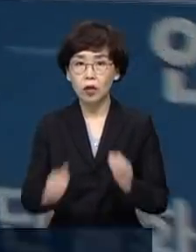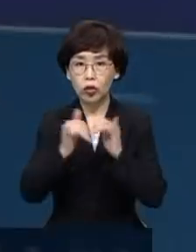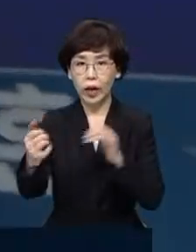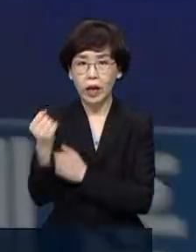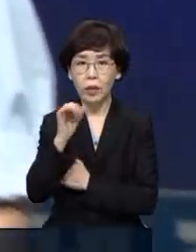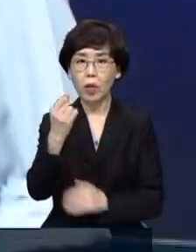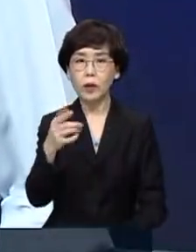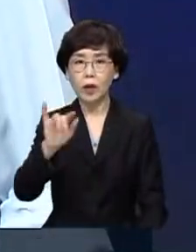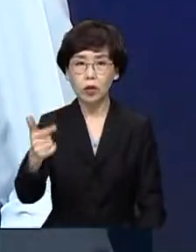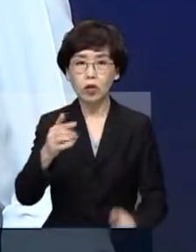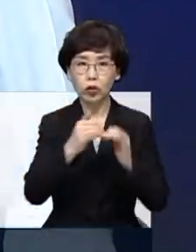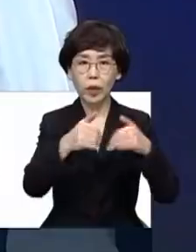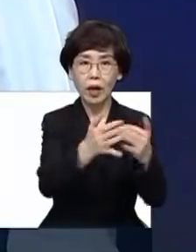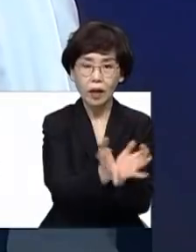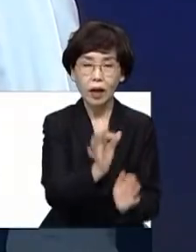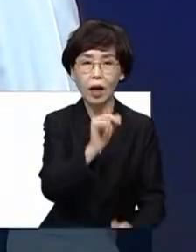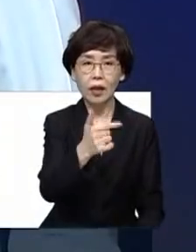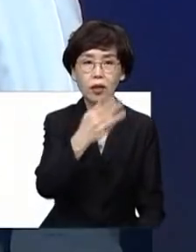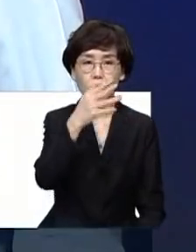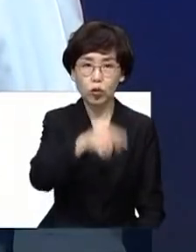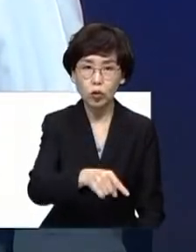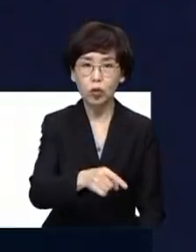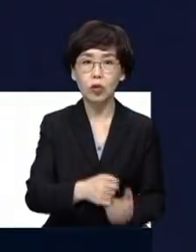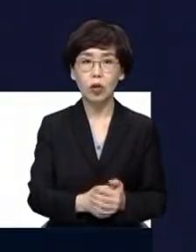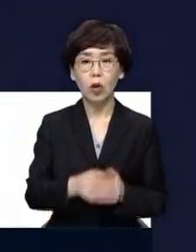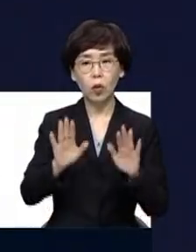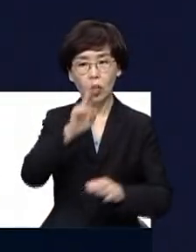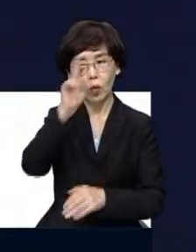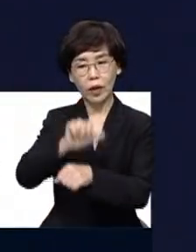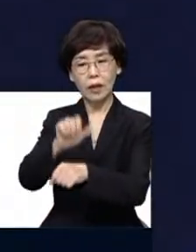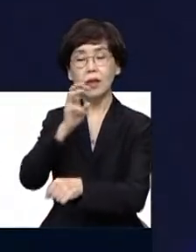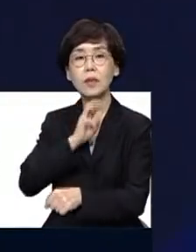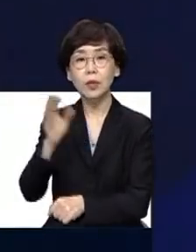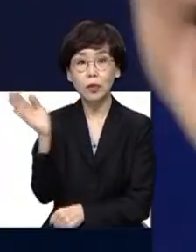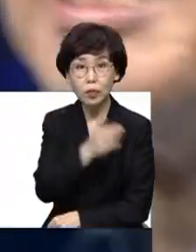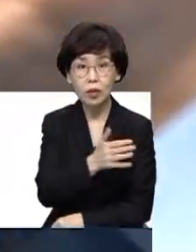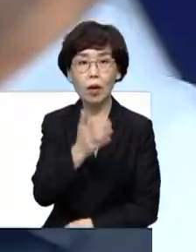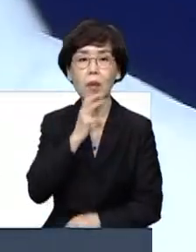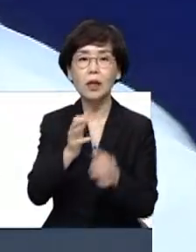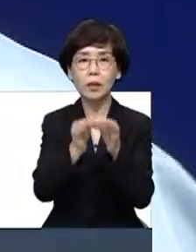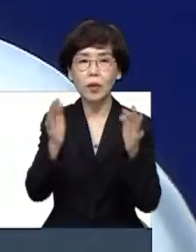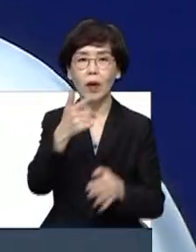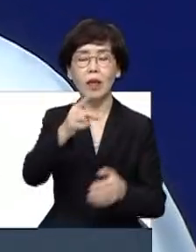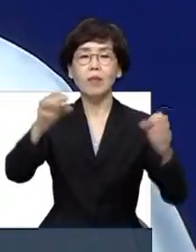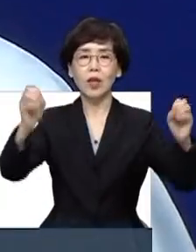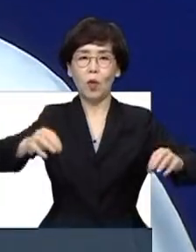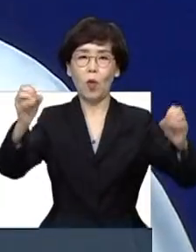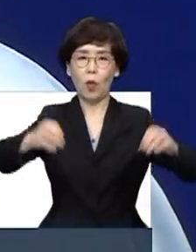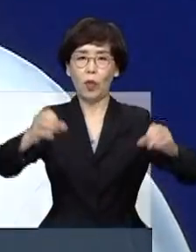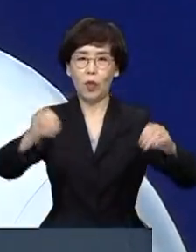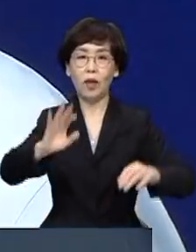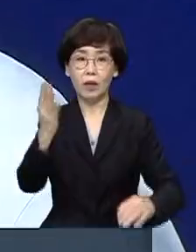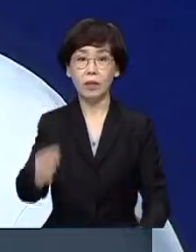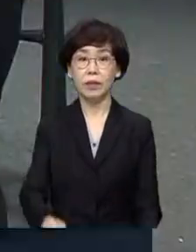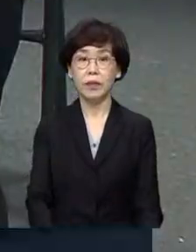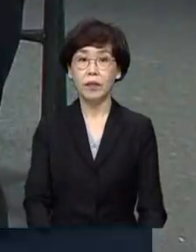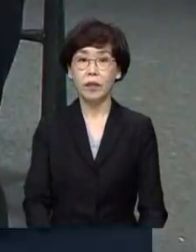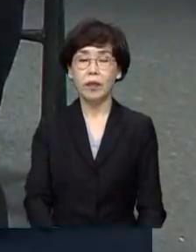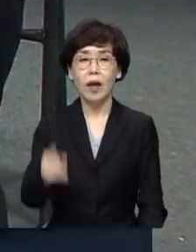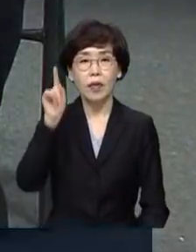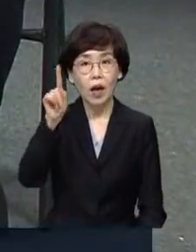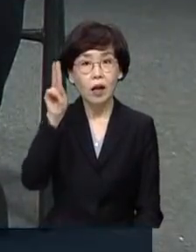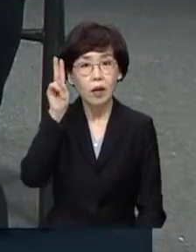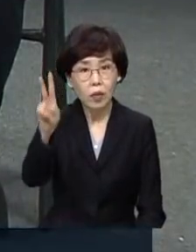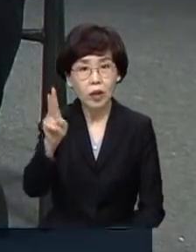국민의힘 오세훈, 국민의당 안철수 후보가 오늘 오후 5시 반부터 80분간 열리는 TV토론회에서 맞붙습니다. 내일과